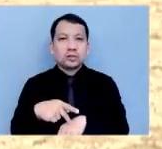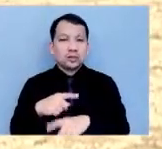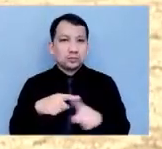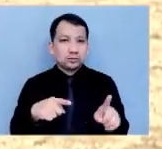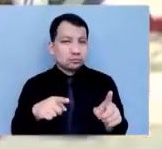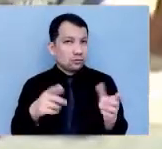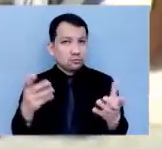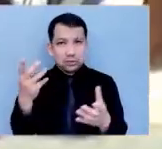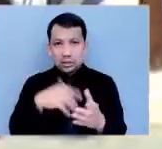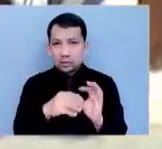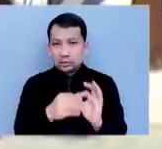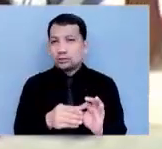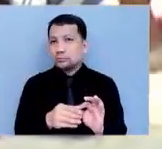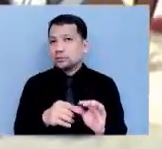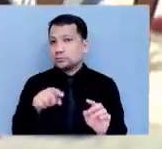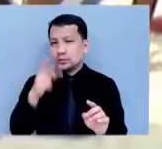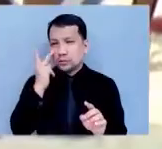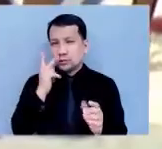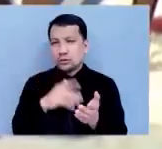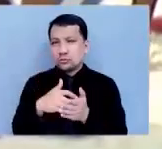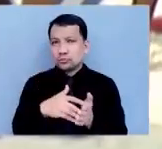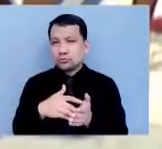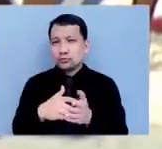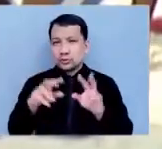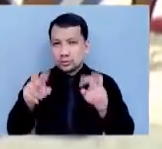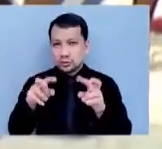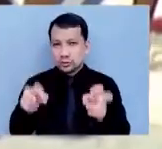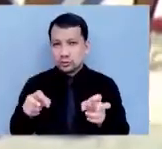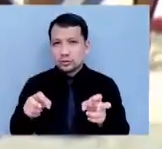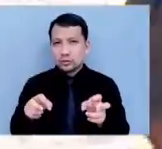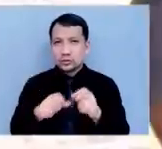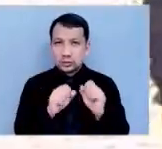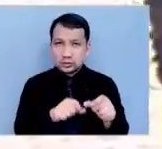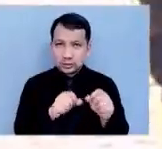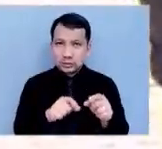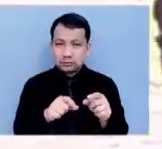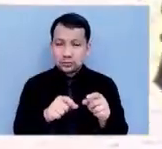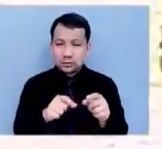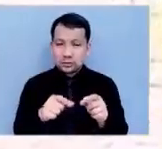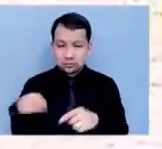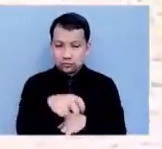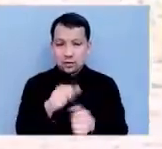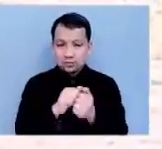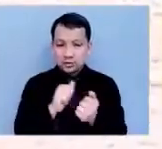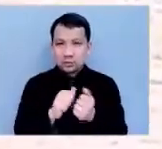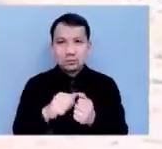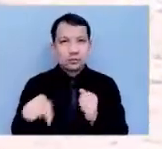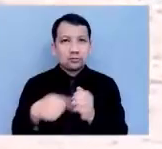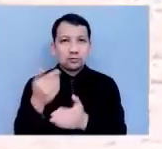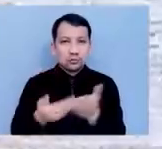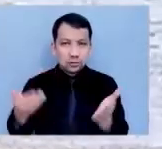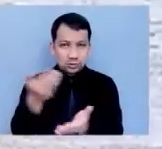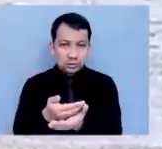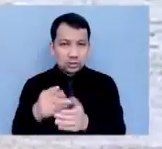ng Pilipinas, yan ang kahinaan ng bansa sa tinatawag na shopping tourism. Ibig sabihin, bibihira ang turistang dumadayo